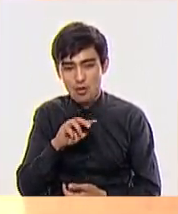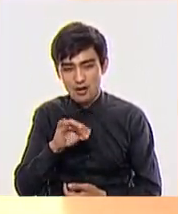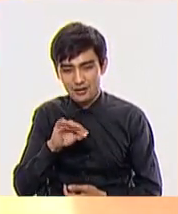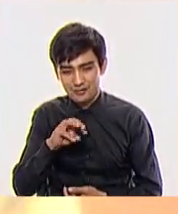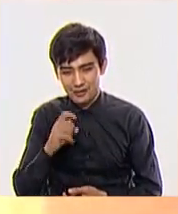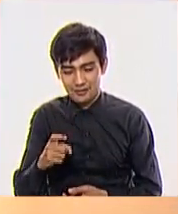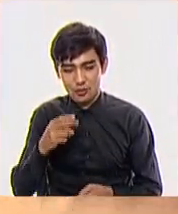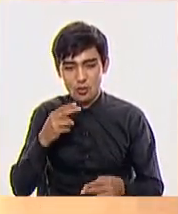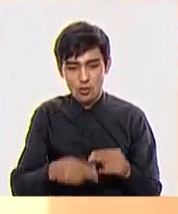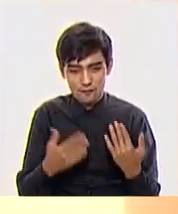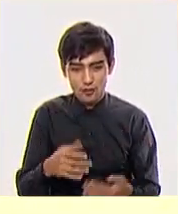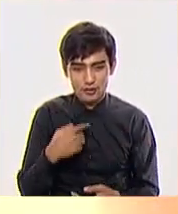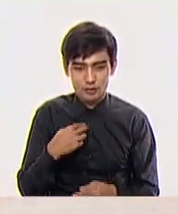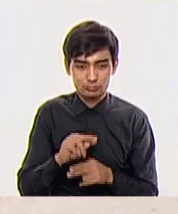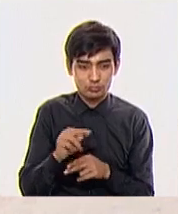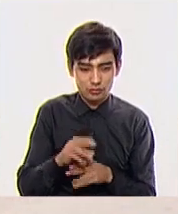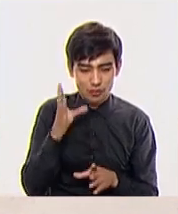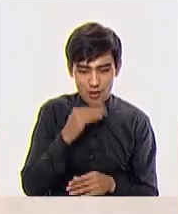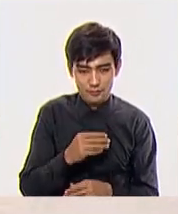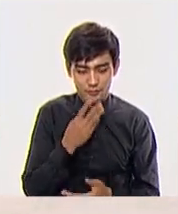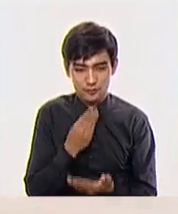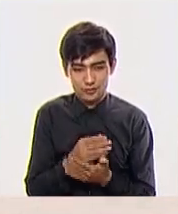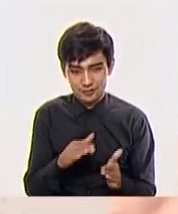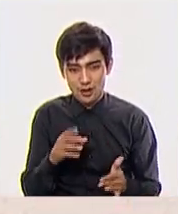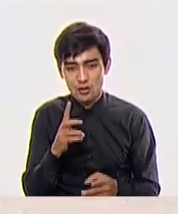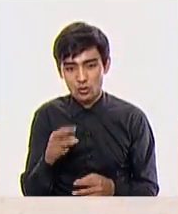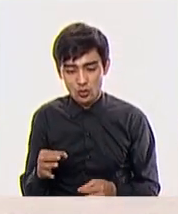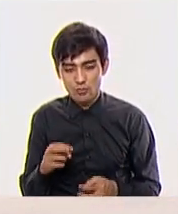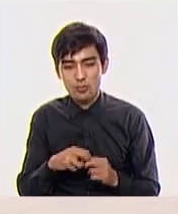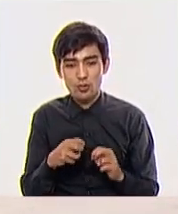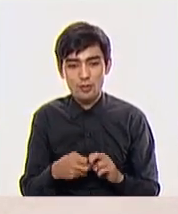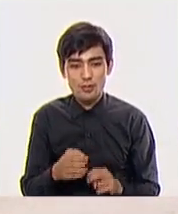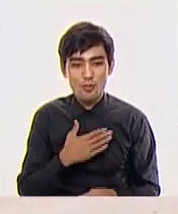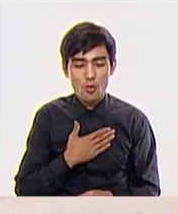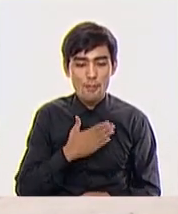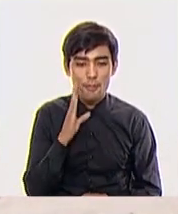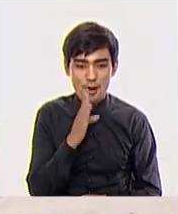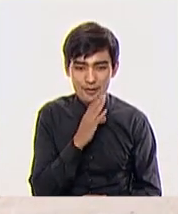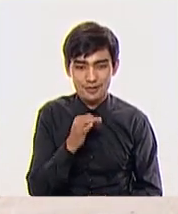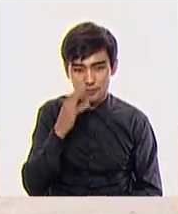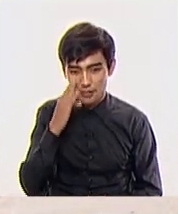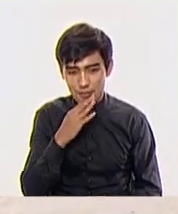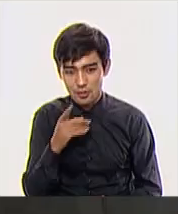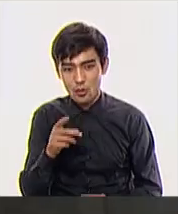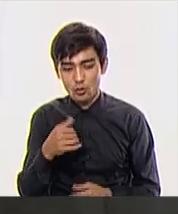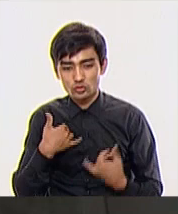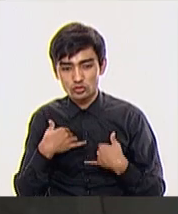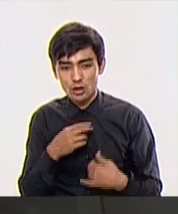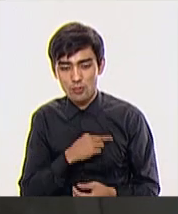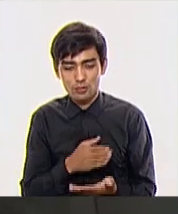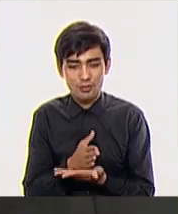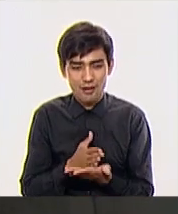может точной науки внуку преподать но проблема в том что вот например моя мама отдай мой папа не не педагоги